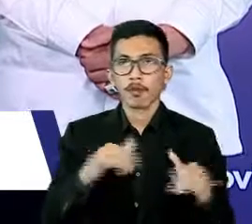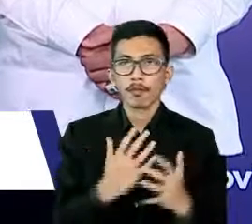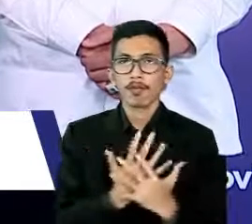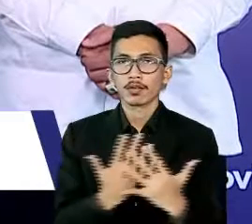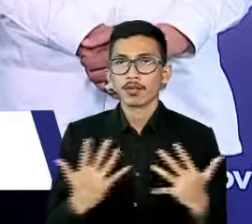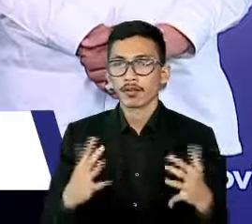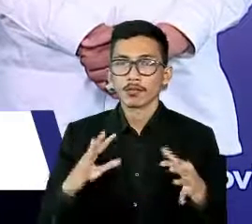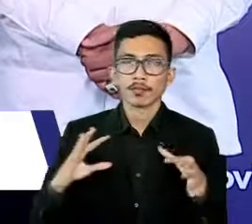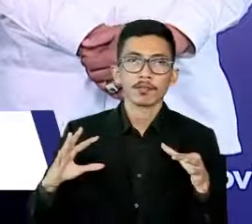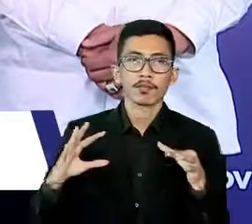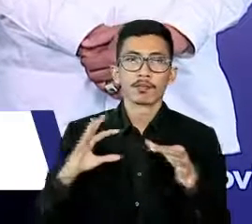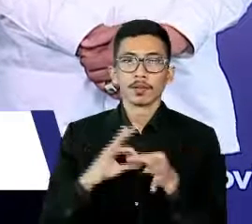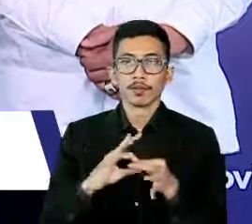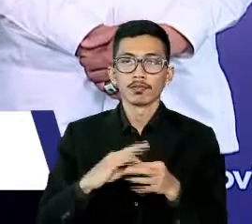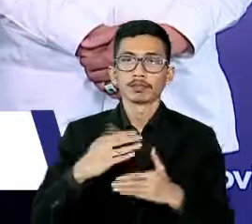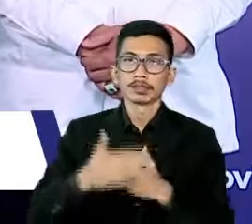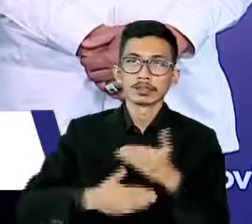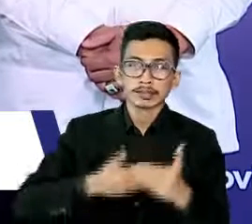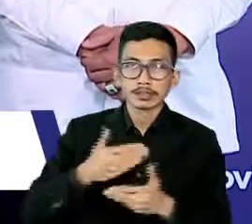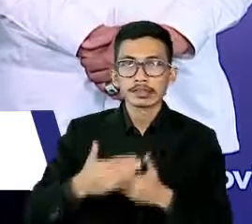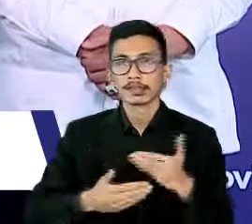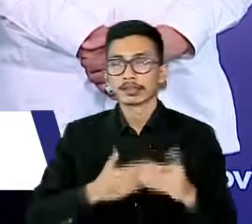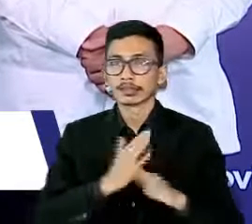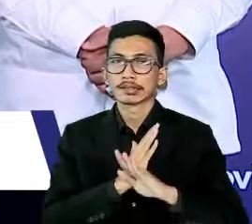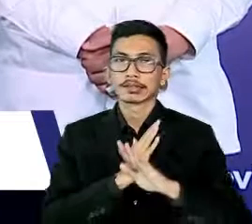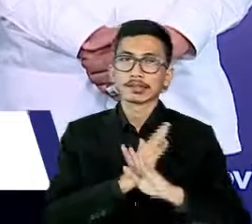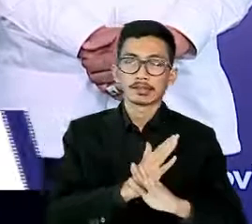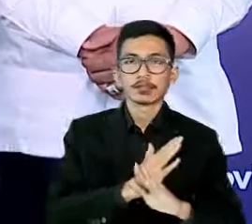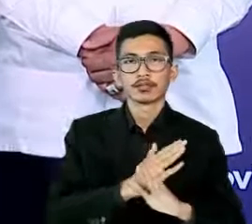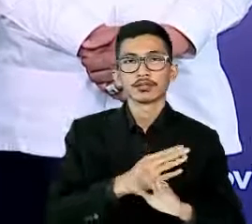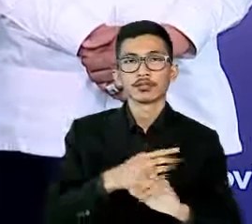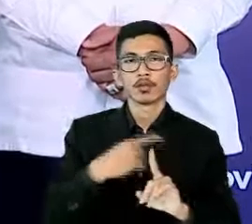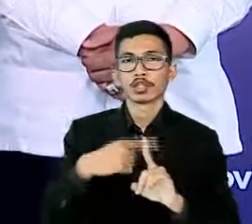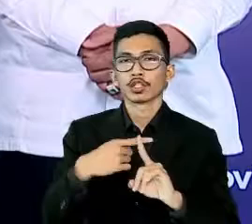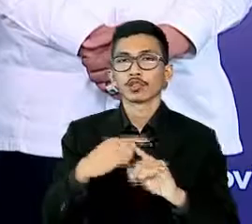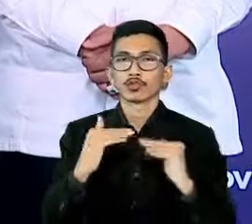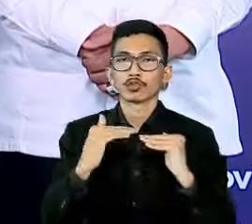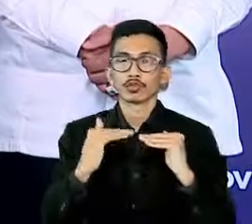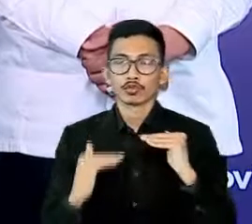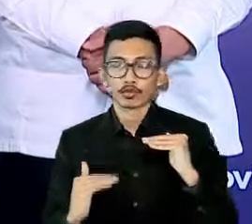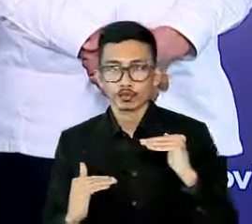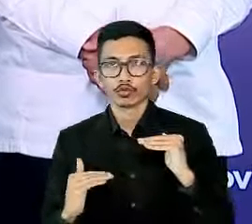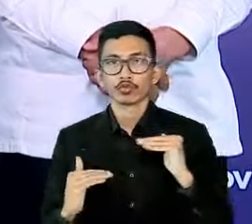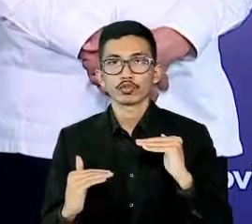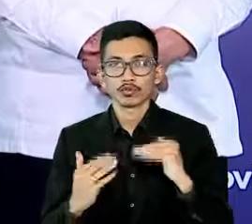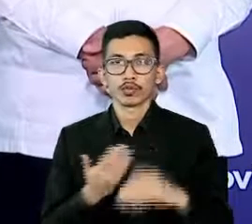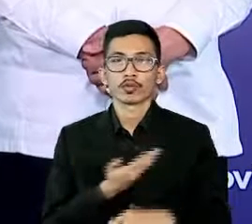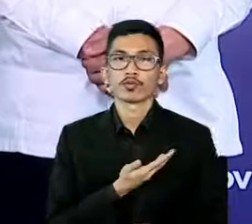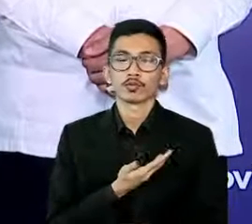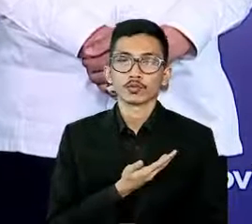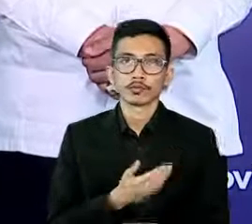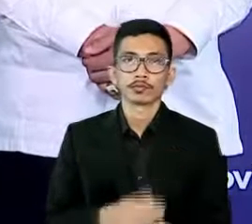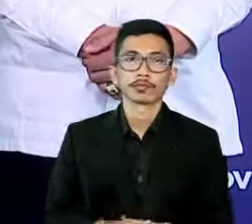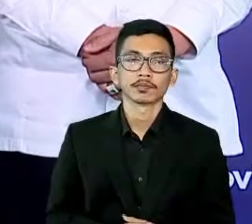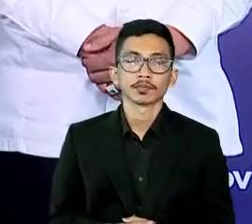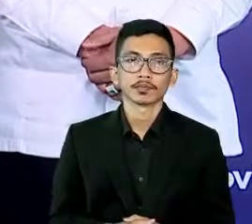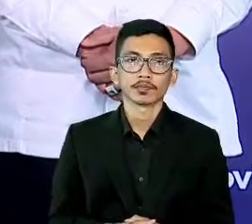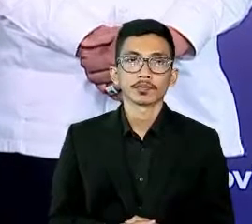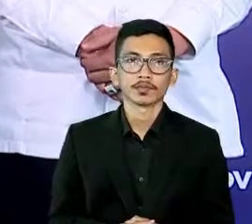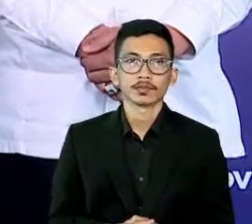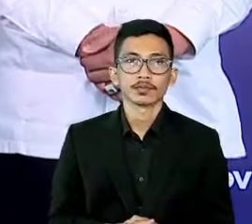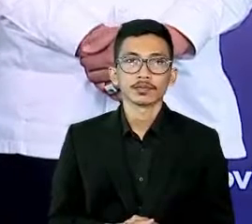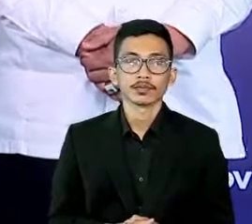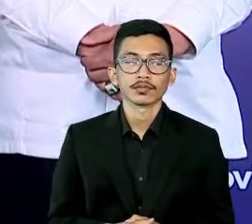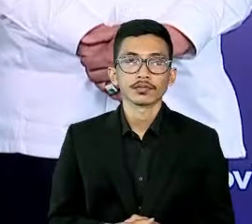untuk menurunkan kasus positif Hai Opick 12 tersebut